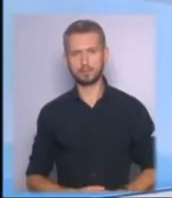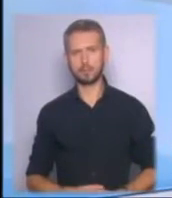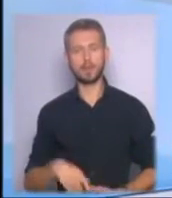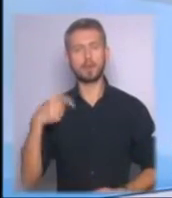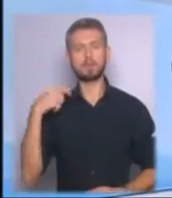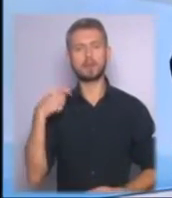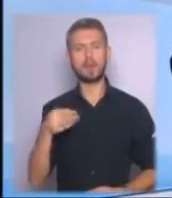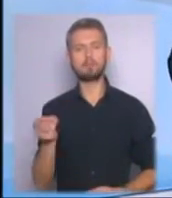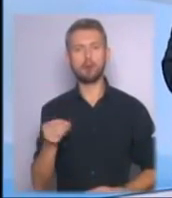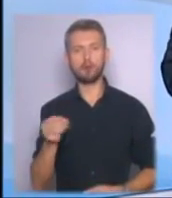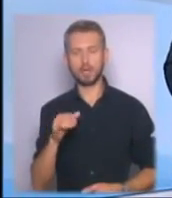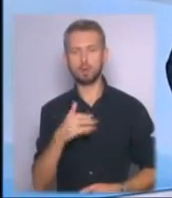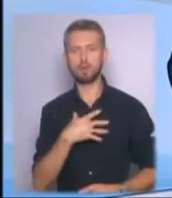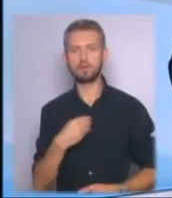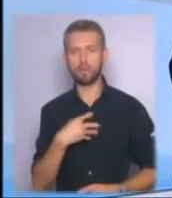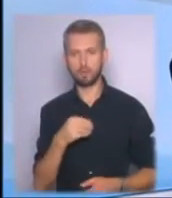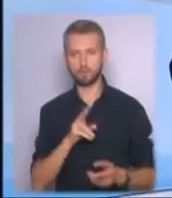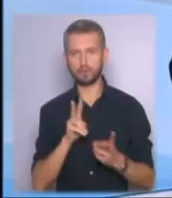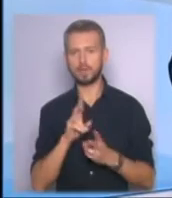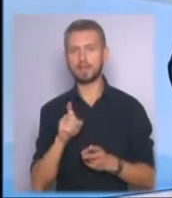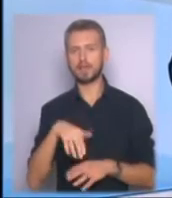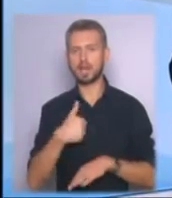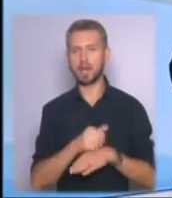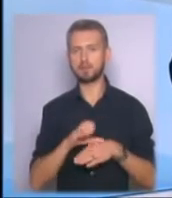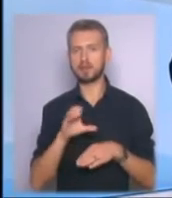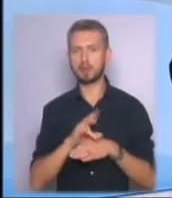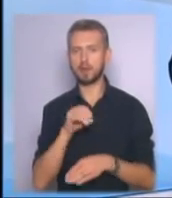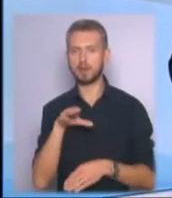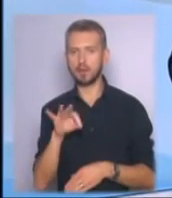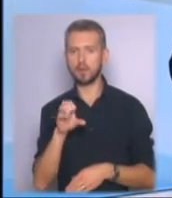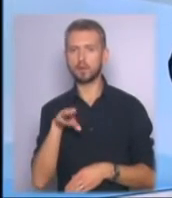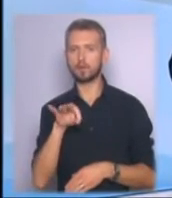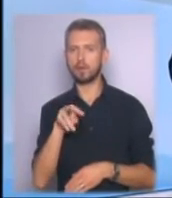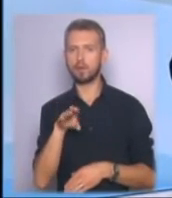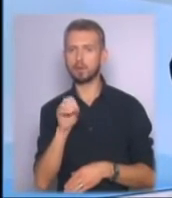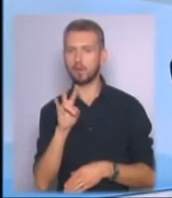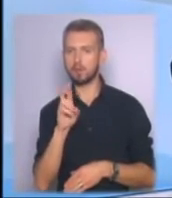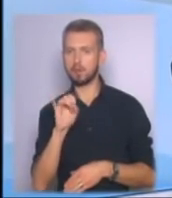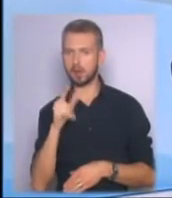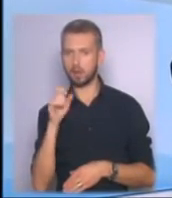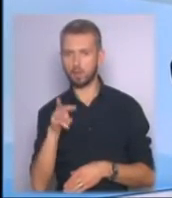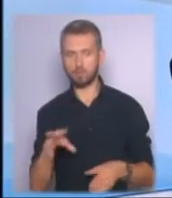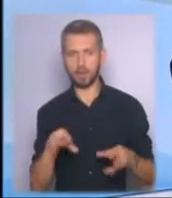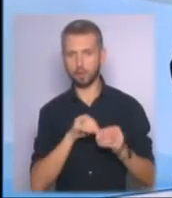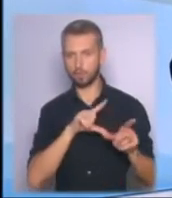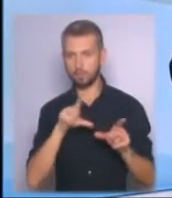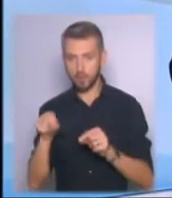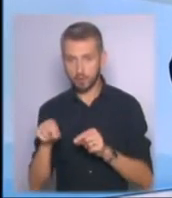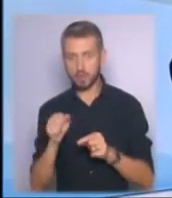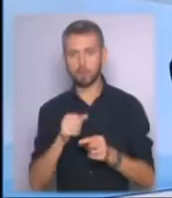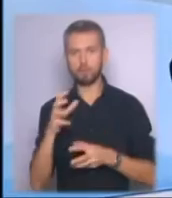Президент Петро Порошенко у Львові зустрівся з генеральним секретарем НАТО Єнсом Столтенбергом. Разом вони вирушили до міжнародного